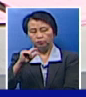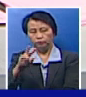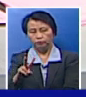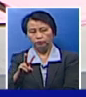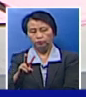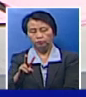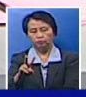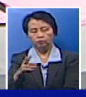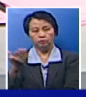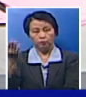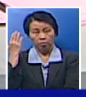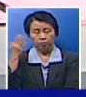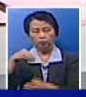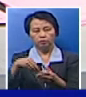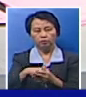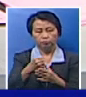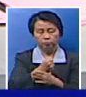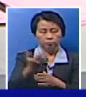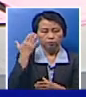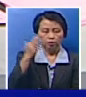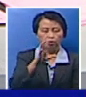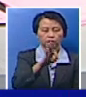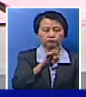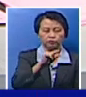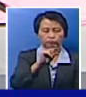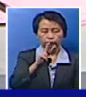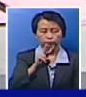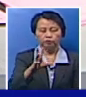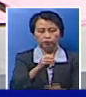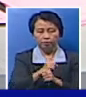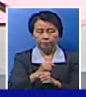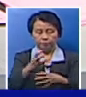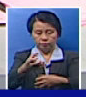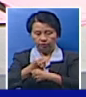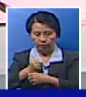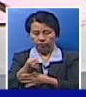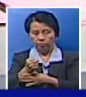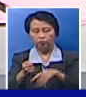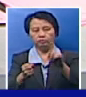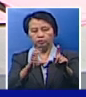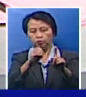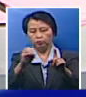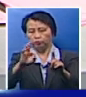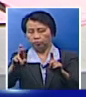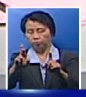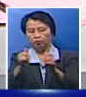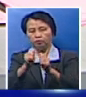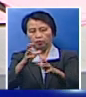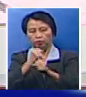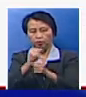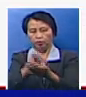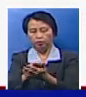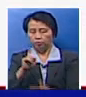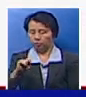dalam makluman kepada bursa Malaysia hari ini fgv berkata perolehan saham itu bernilai rm1,000 dengan perolehan itu